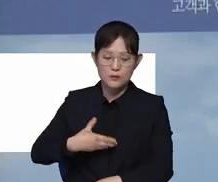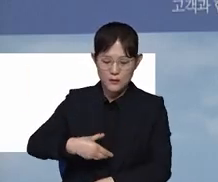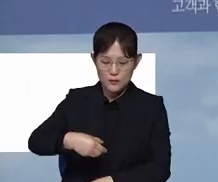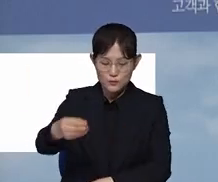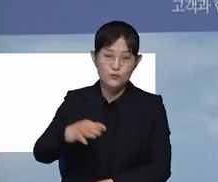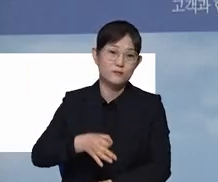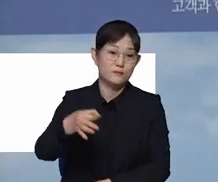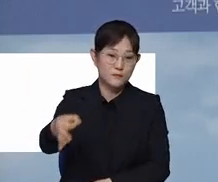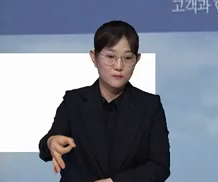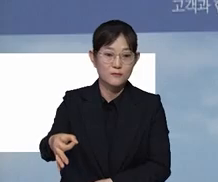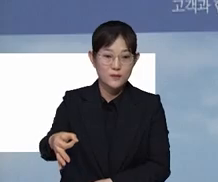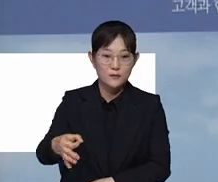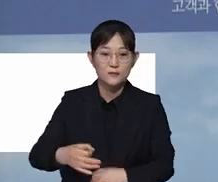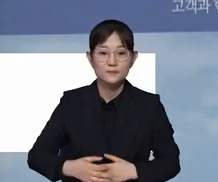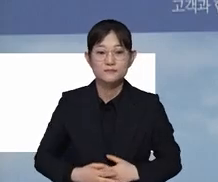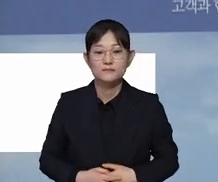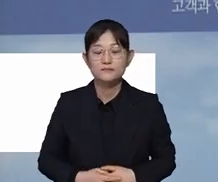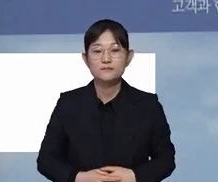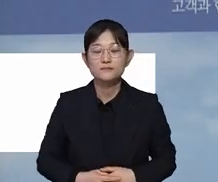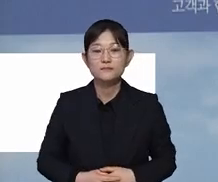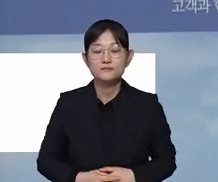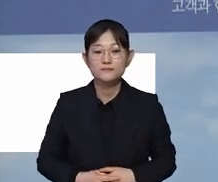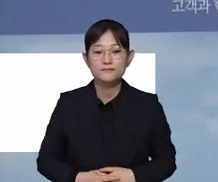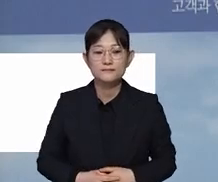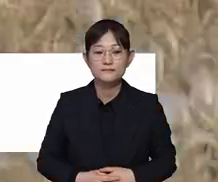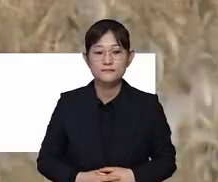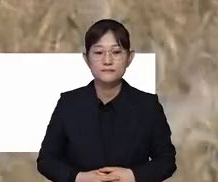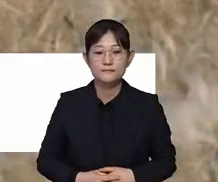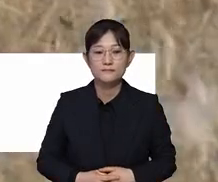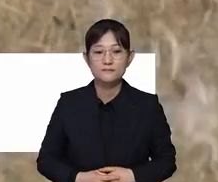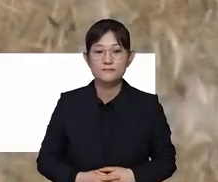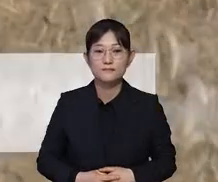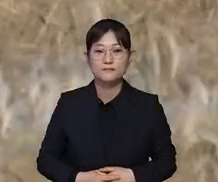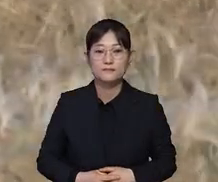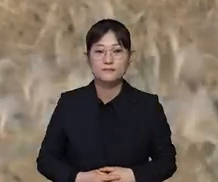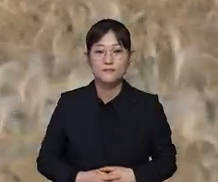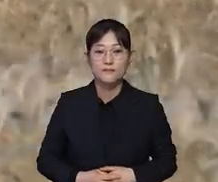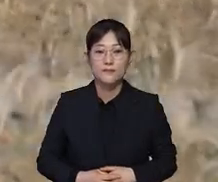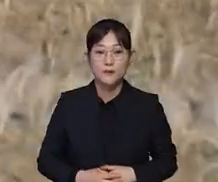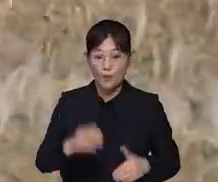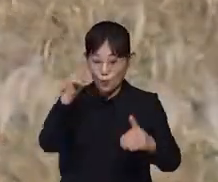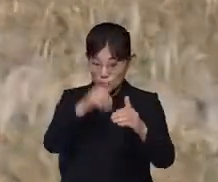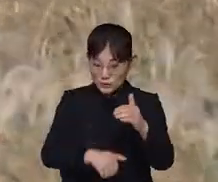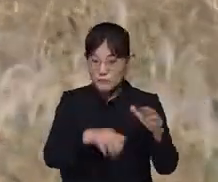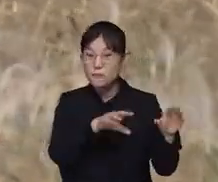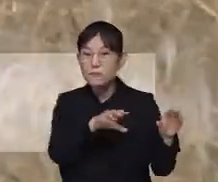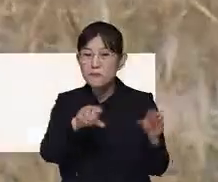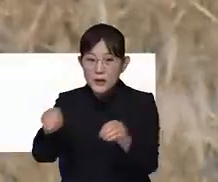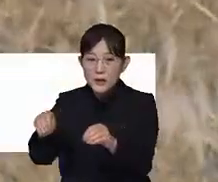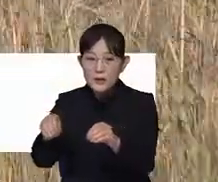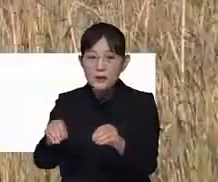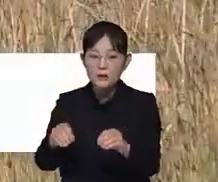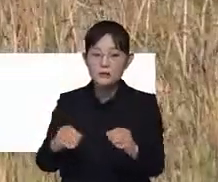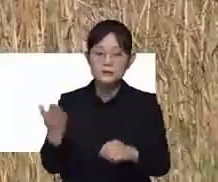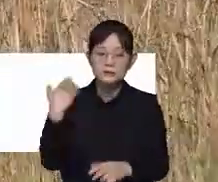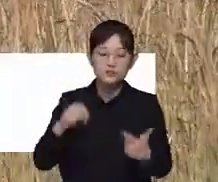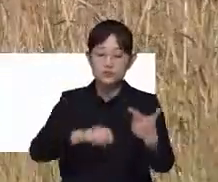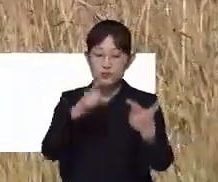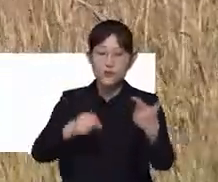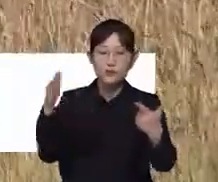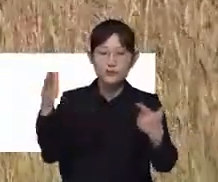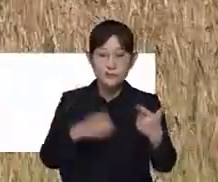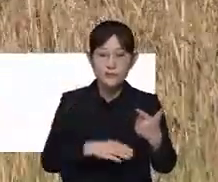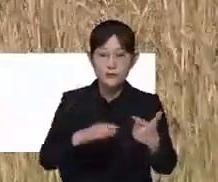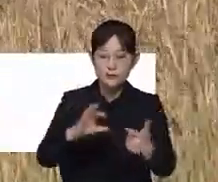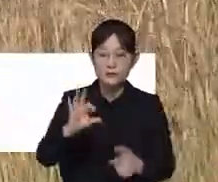있습니다. 그 부분을 좀 찍어갖고 넘겨주다 보니까 하지만 공사는 중단됐고 지난해 6월부터